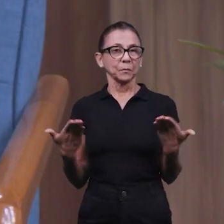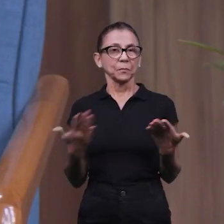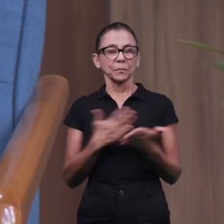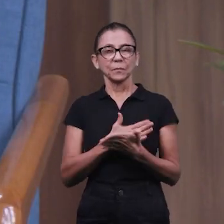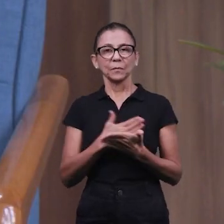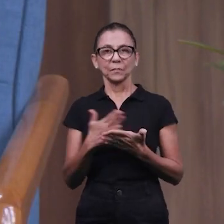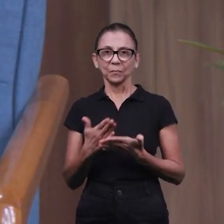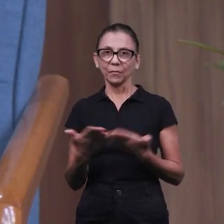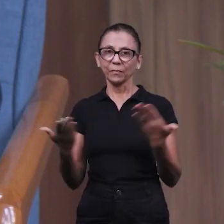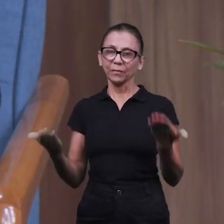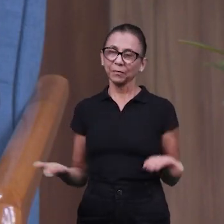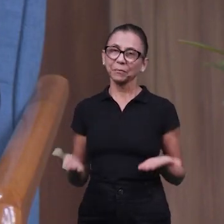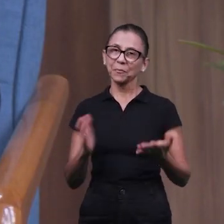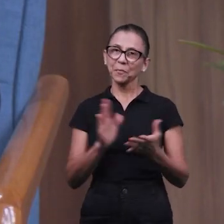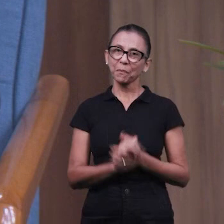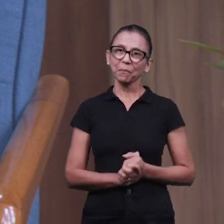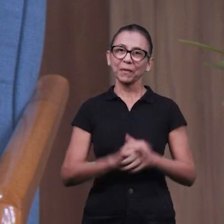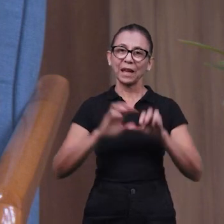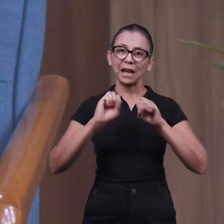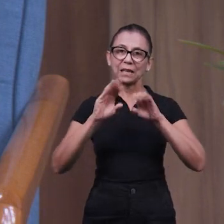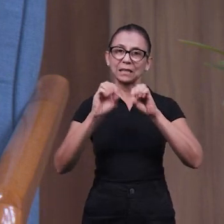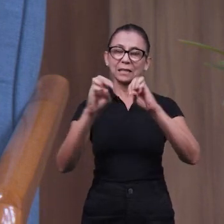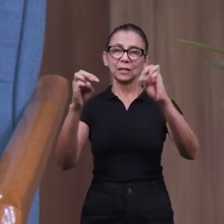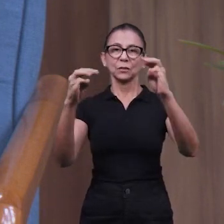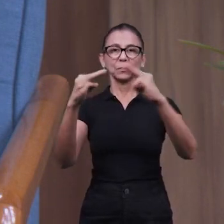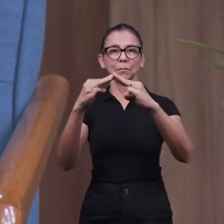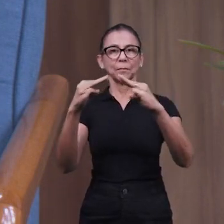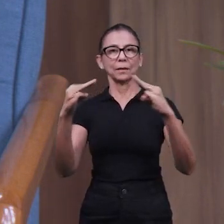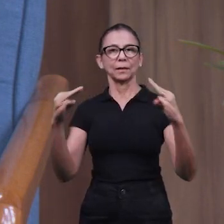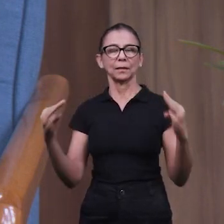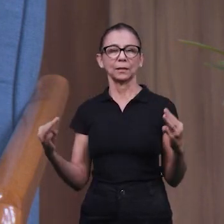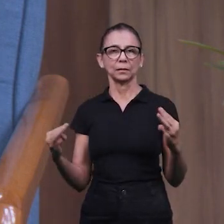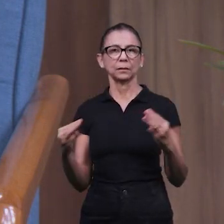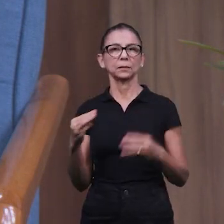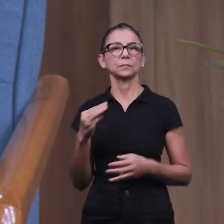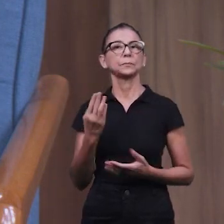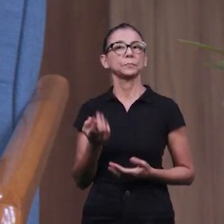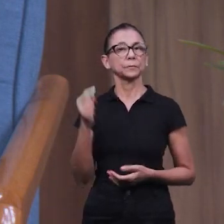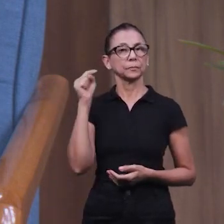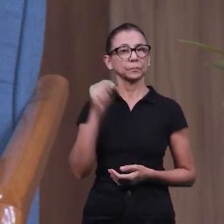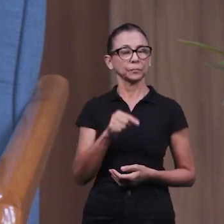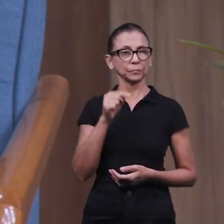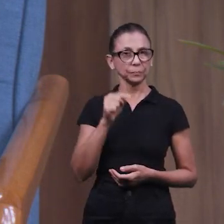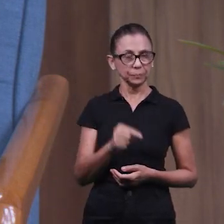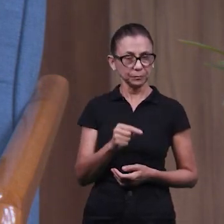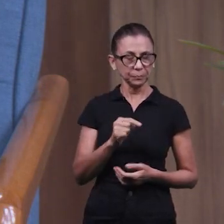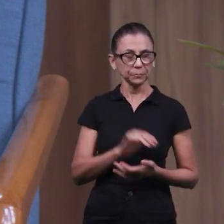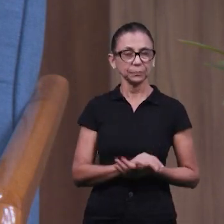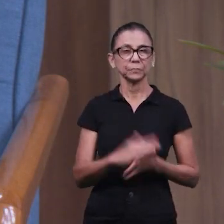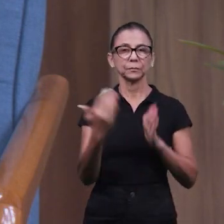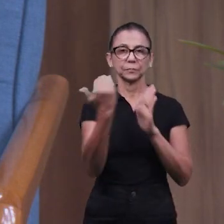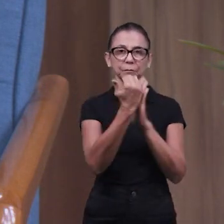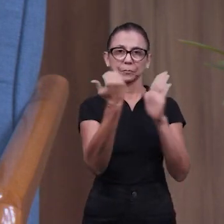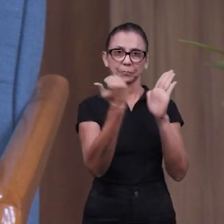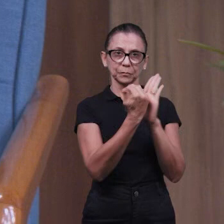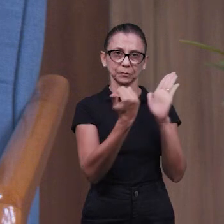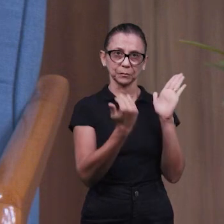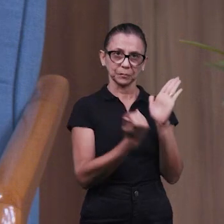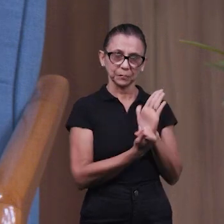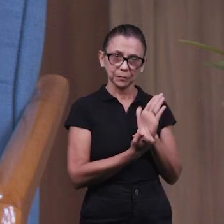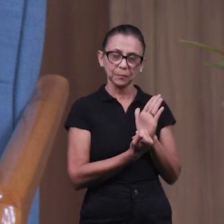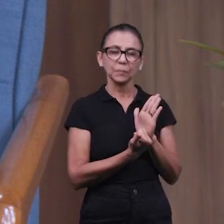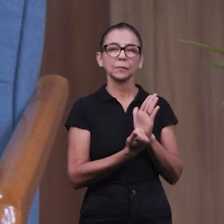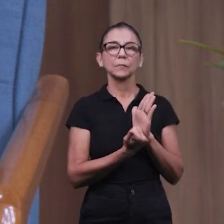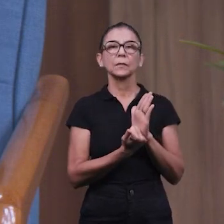Et nous commençons maintenant le volet Leçon du Manaïm. Nous mettons toujours en évidence que c'est dans